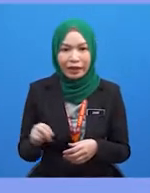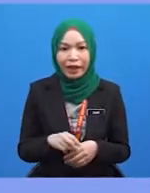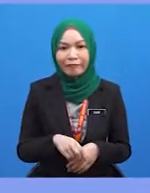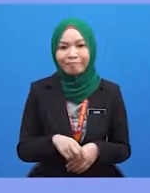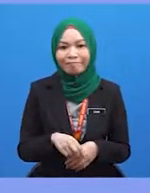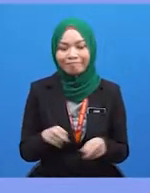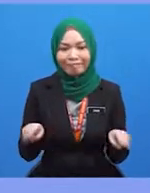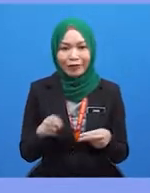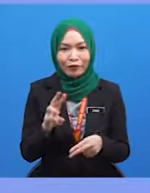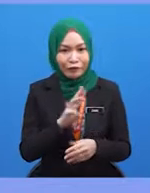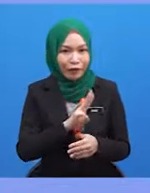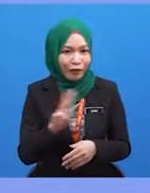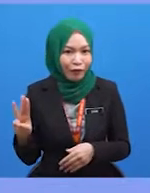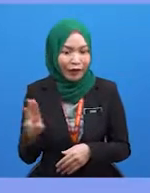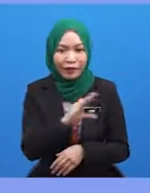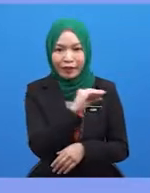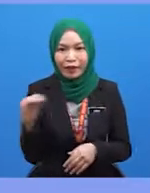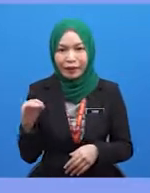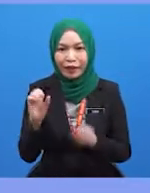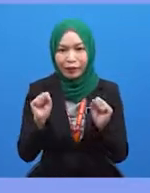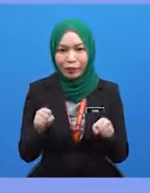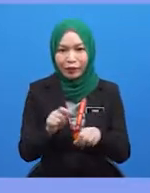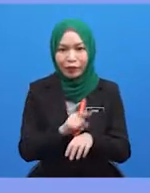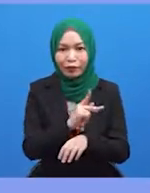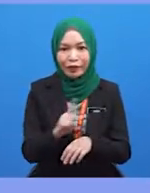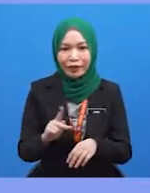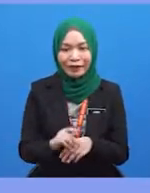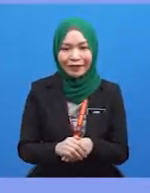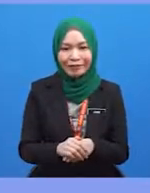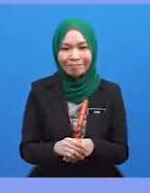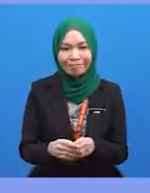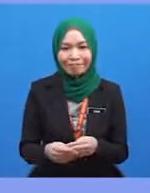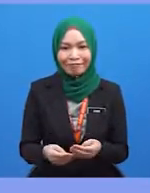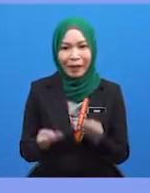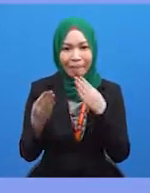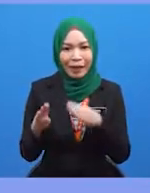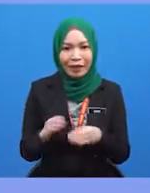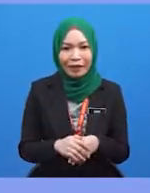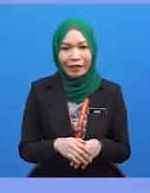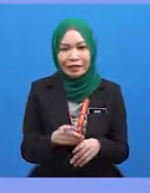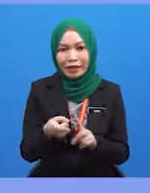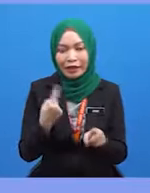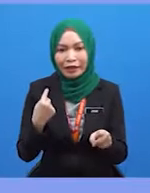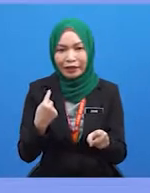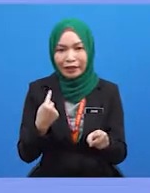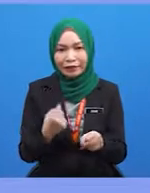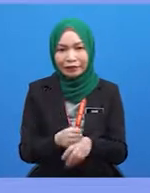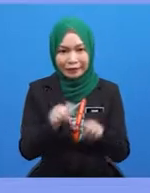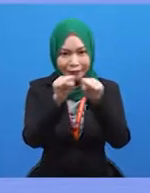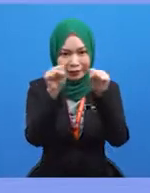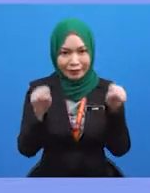Usahawan boleh menggunakan maklum balas pelanggan dengan menggunakan soal selidik atau